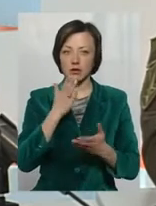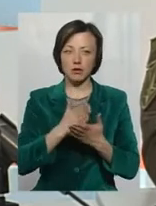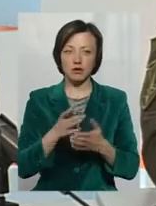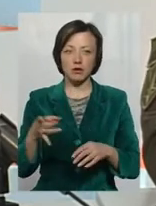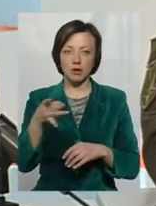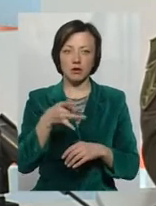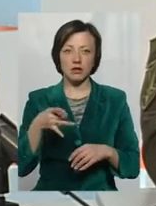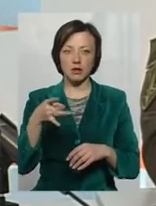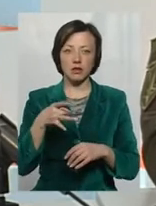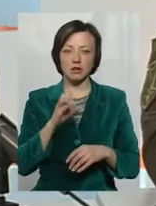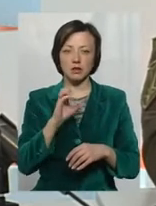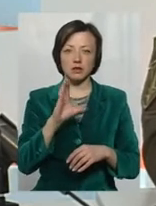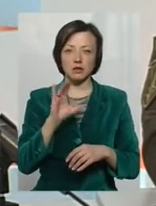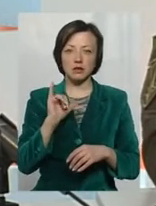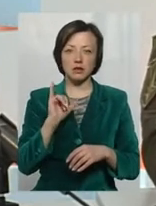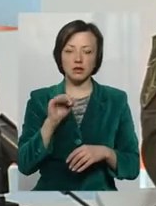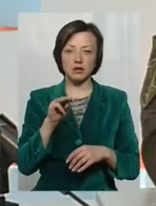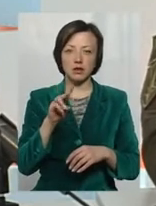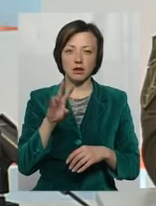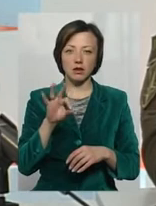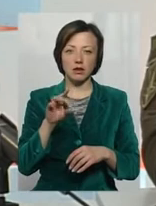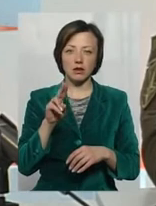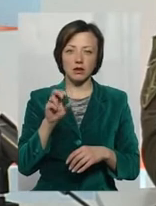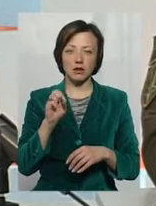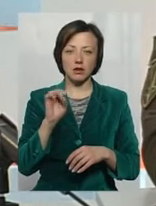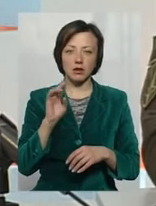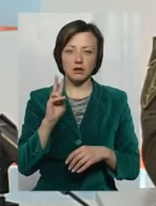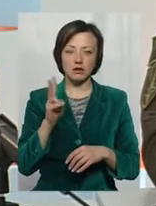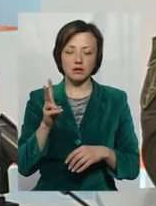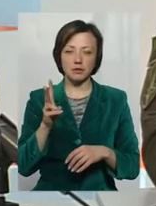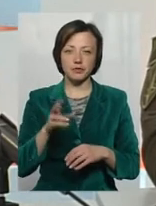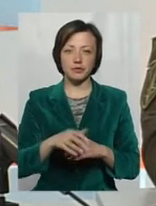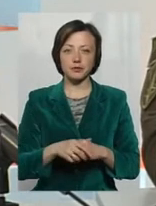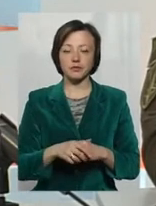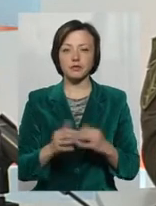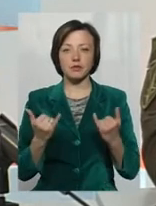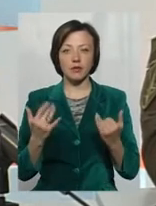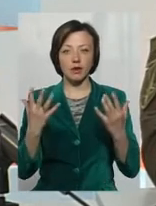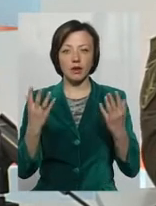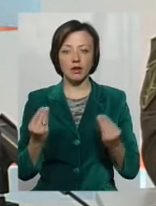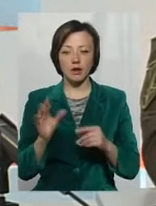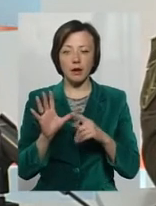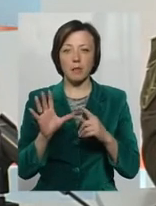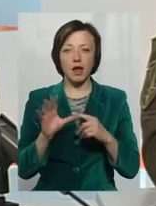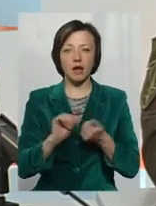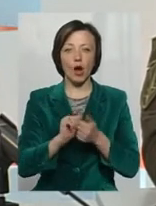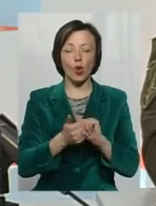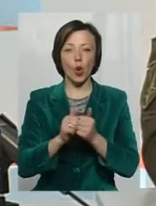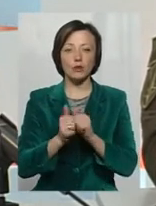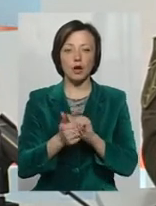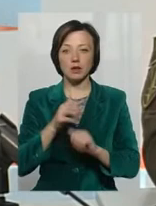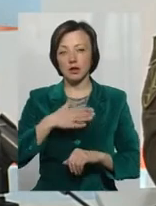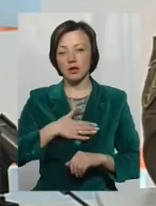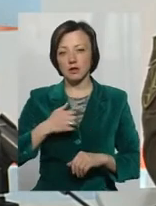в районі Світлодарської дуги. Це у нас вже на сьогоднішній день п'ята ротація наших